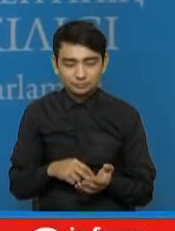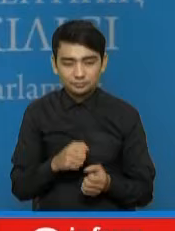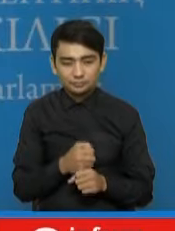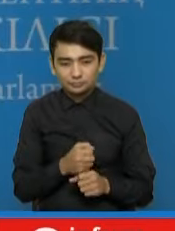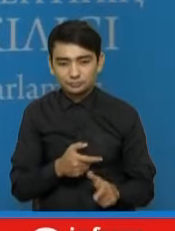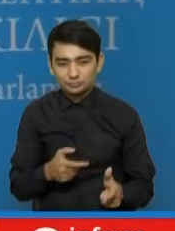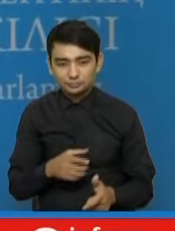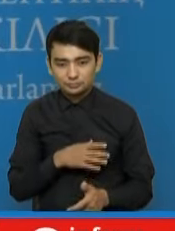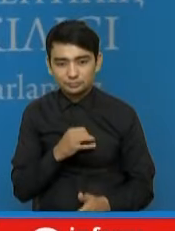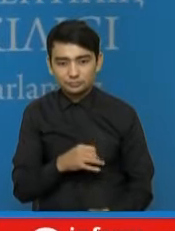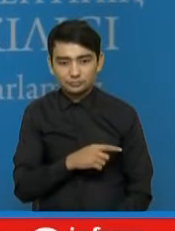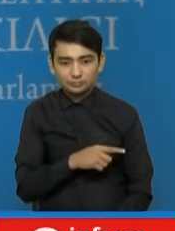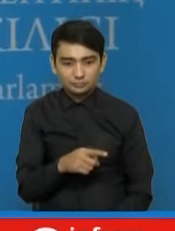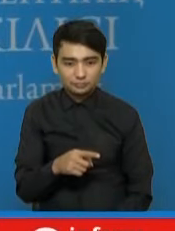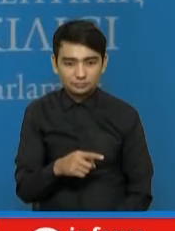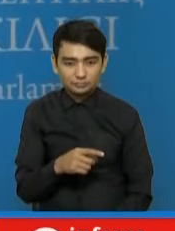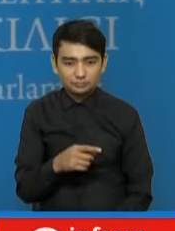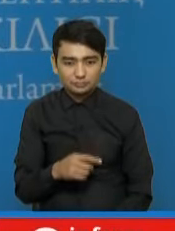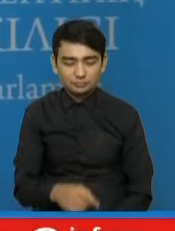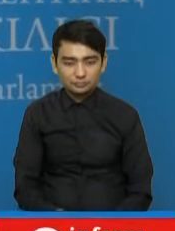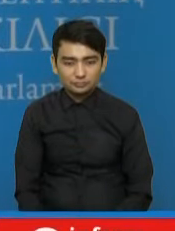аясында оларға или